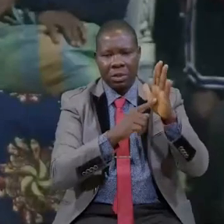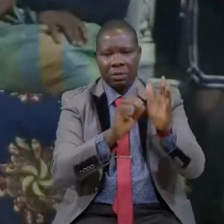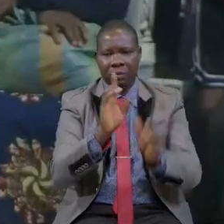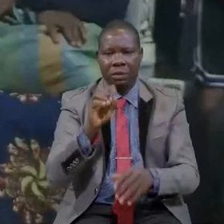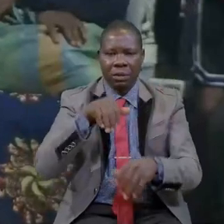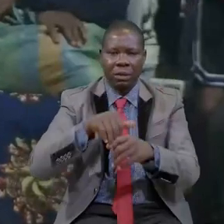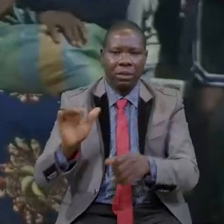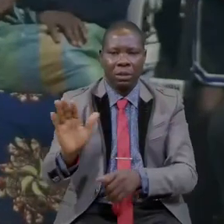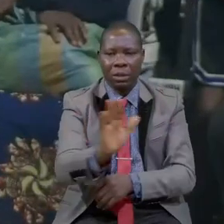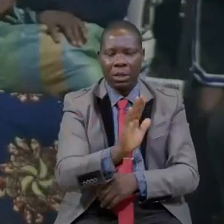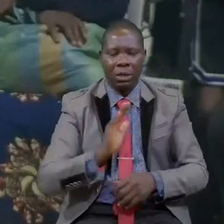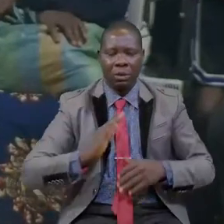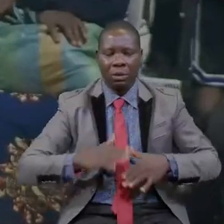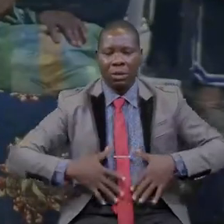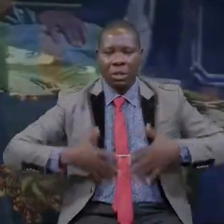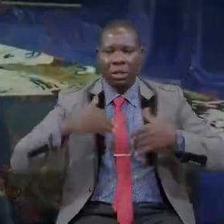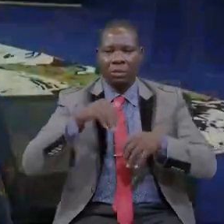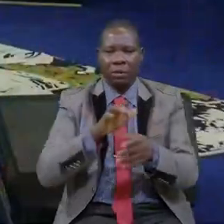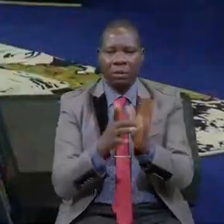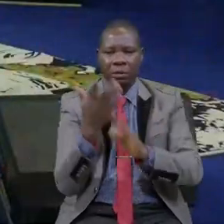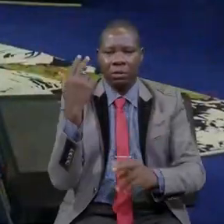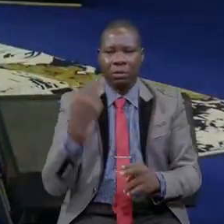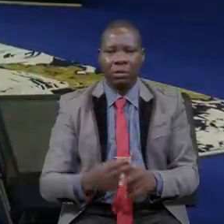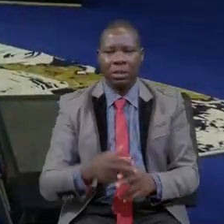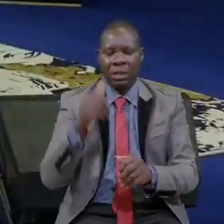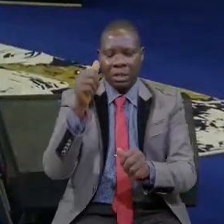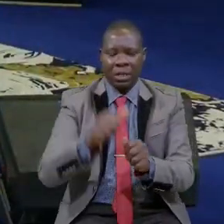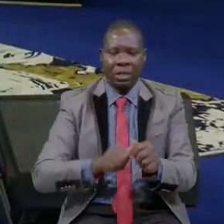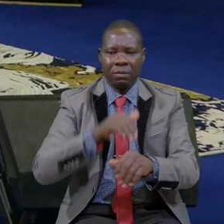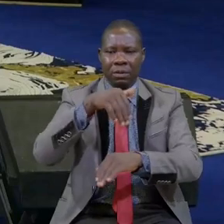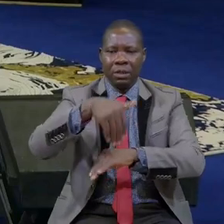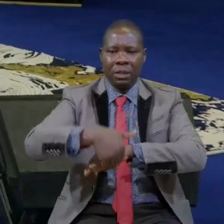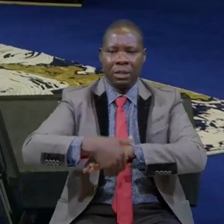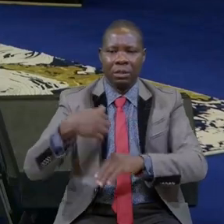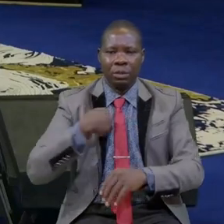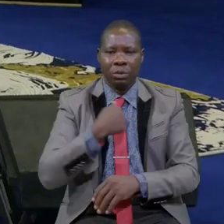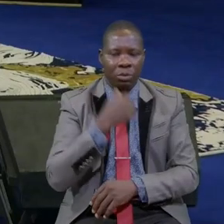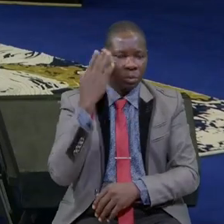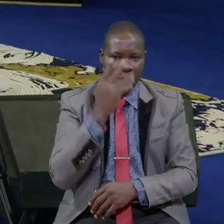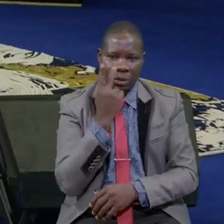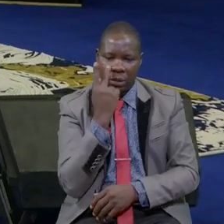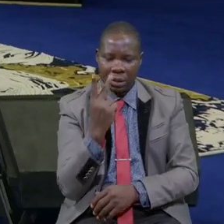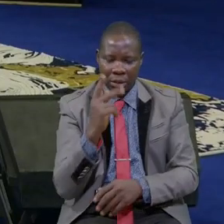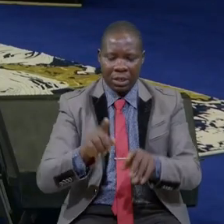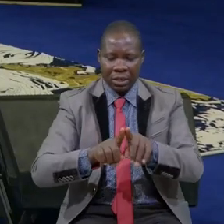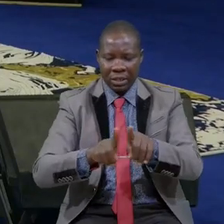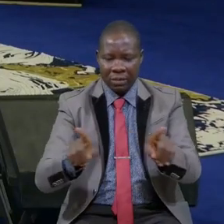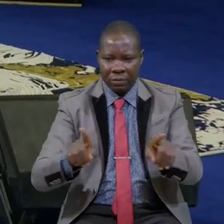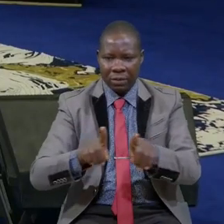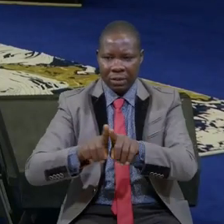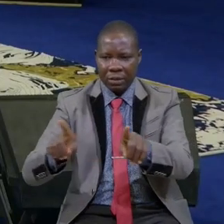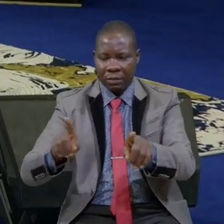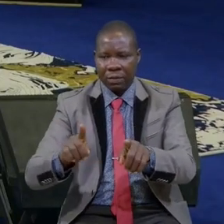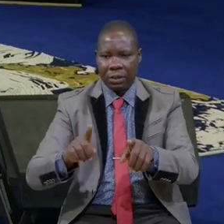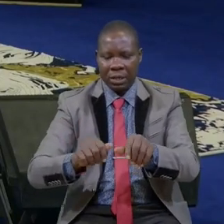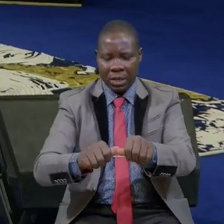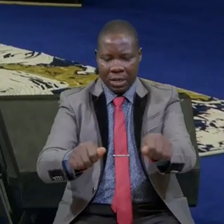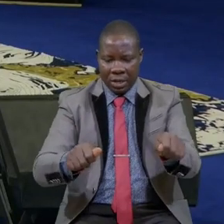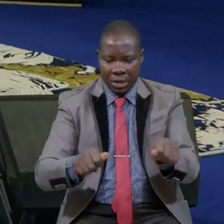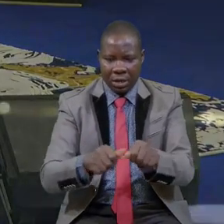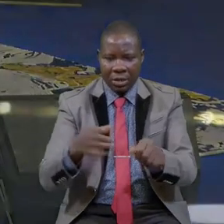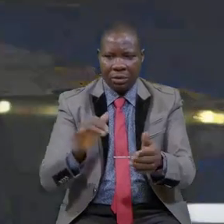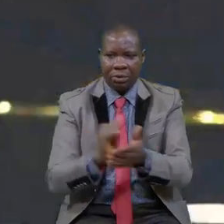vie. Chaque nuit, nous allons considérer les différents aspects de cette